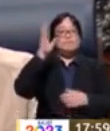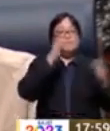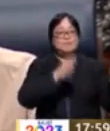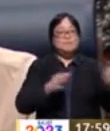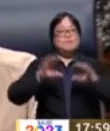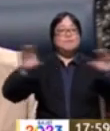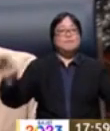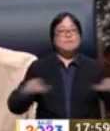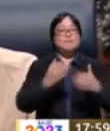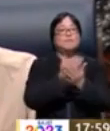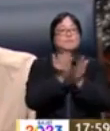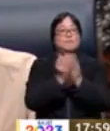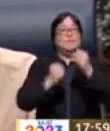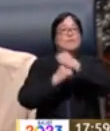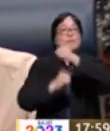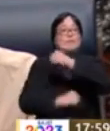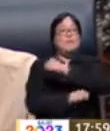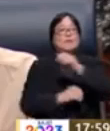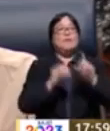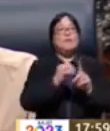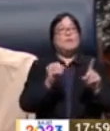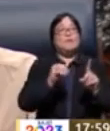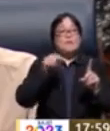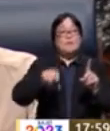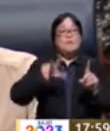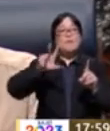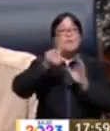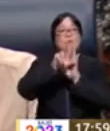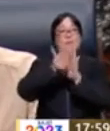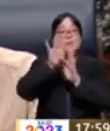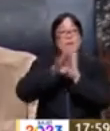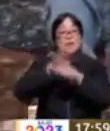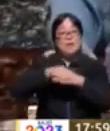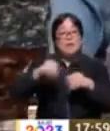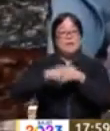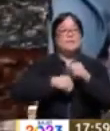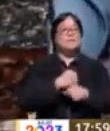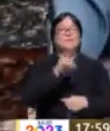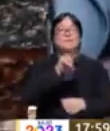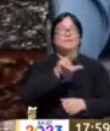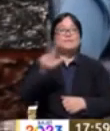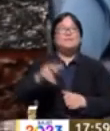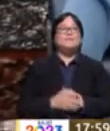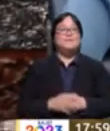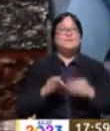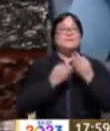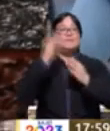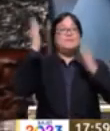untuk melaksanakan perbelanjaan infrastruktur bernilai RM1.3 bilion pada tahun 2023.